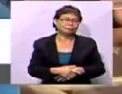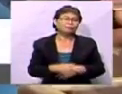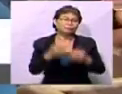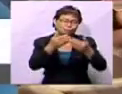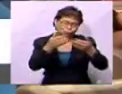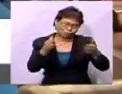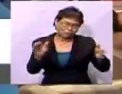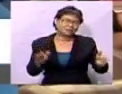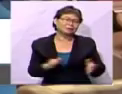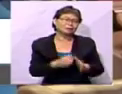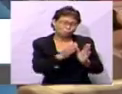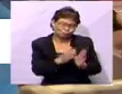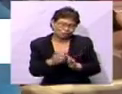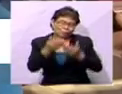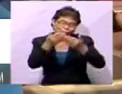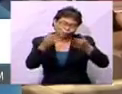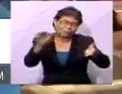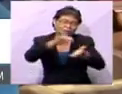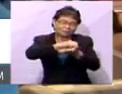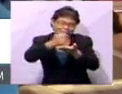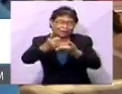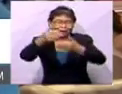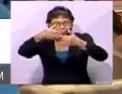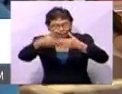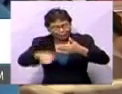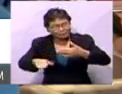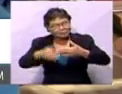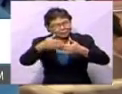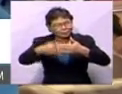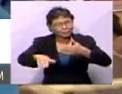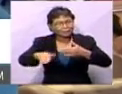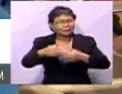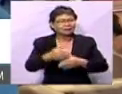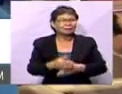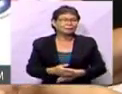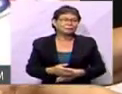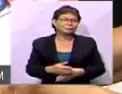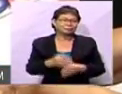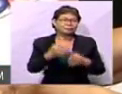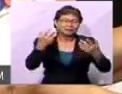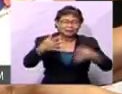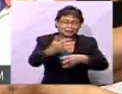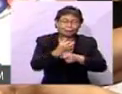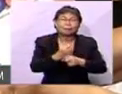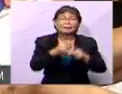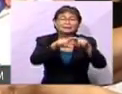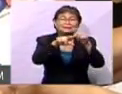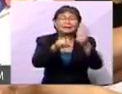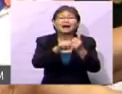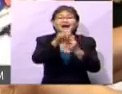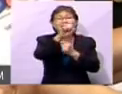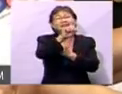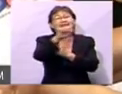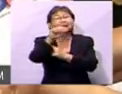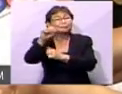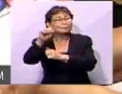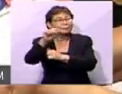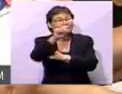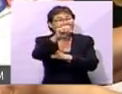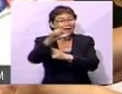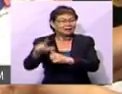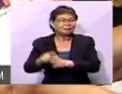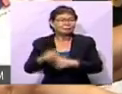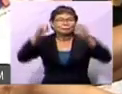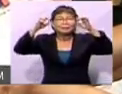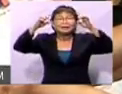50? Yes, akan buka. Akan buka. Lepas dia ada nama dengan Siti Beranak dulu. Semestinya membantu dalam bidang pendidikan anak-anak